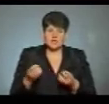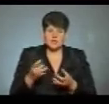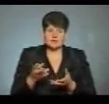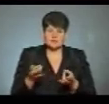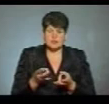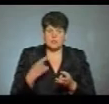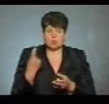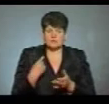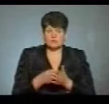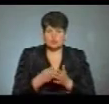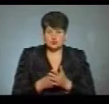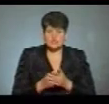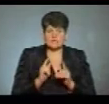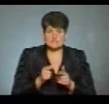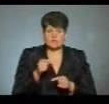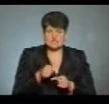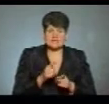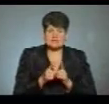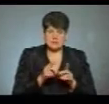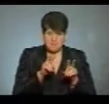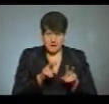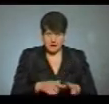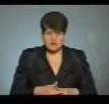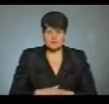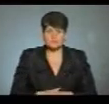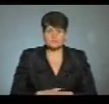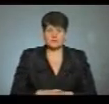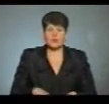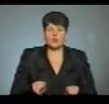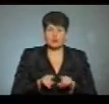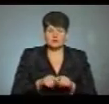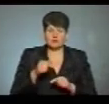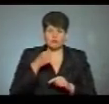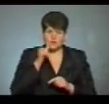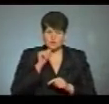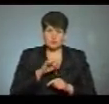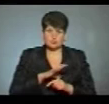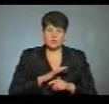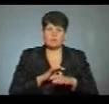бюджет згідно цих змін також переглядати? Отже, вчора дійсно